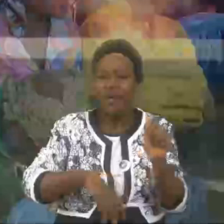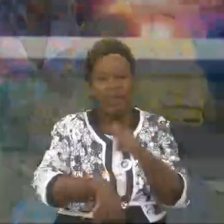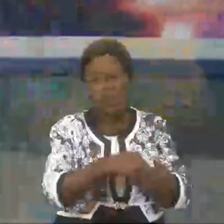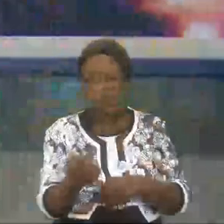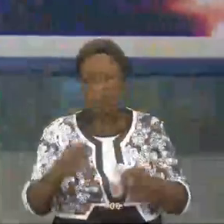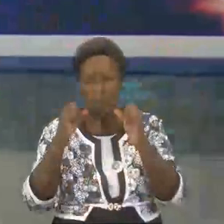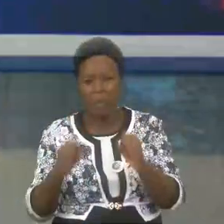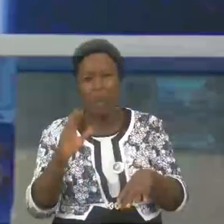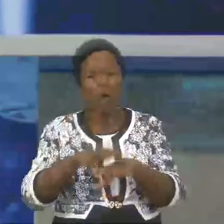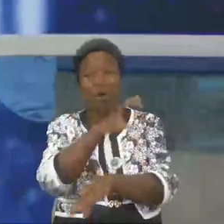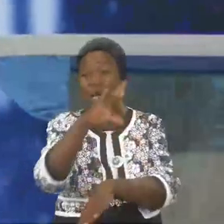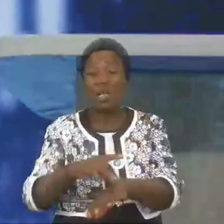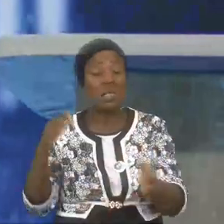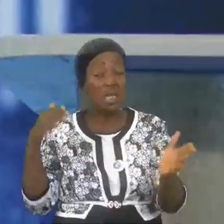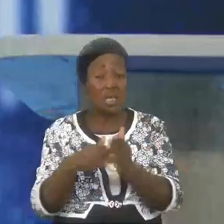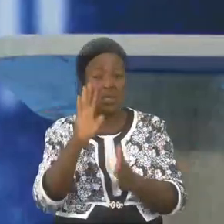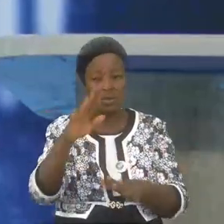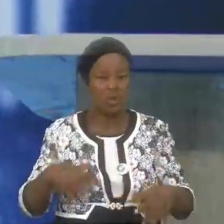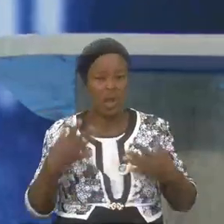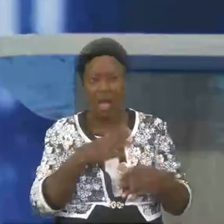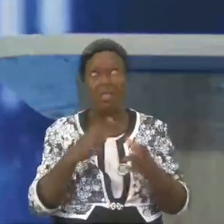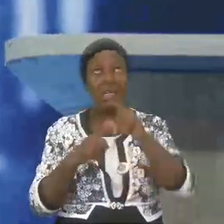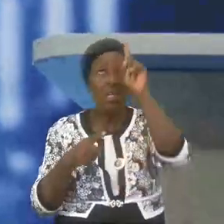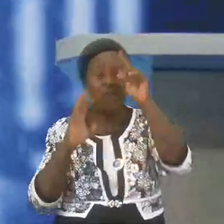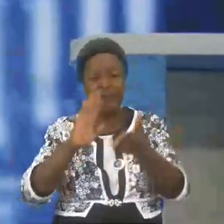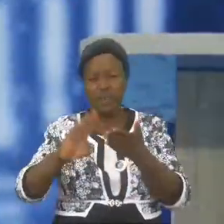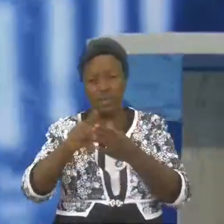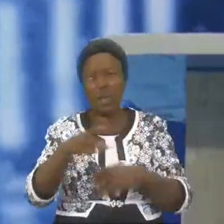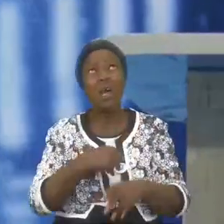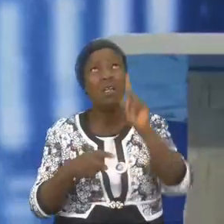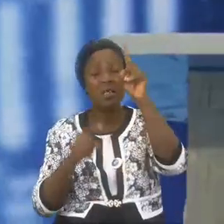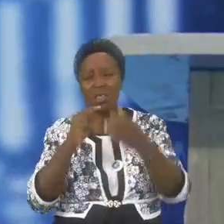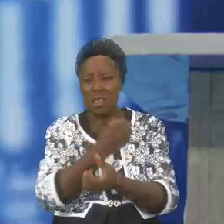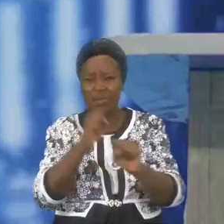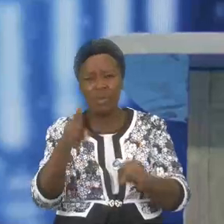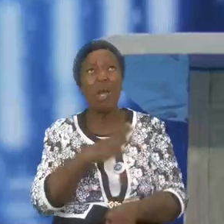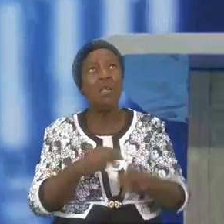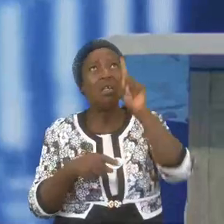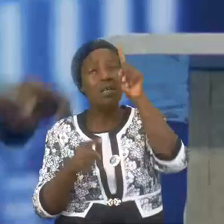qui détruit toute autre puissance sur la terre contre ta vie et te pardonne.